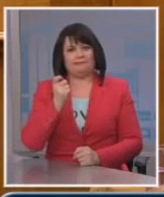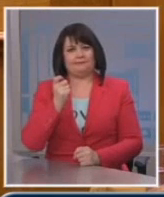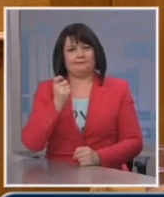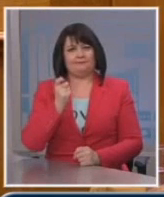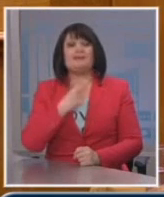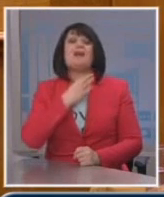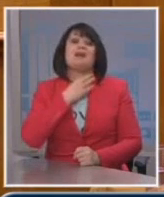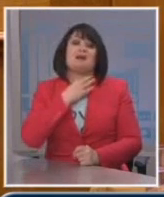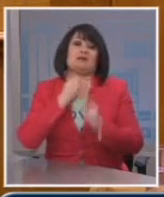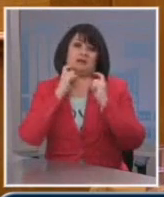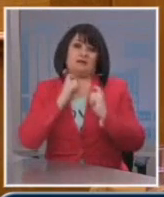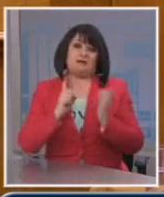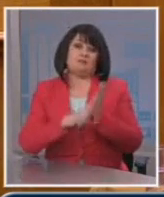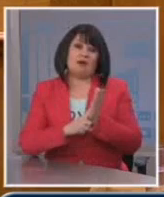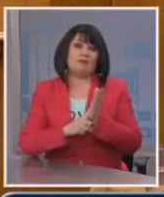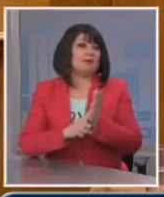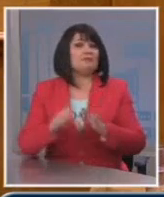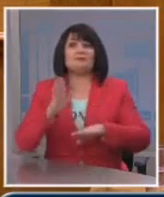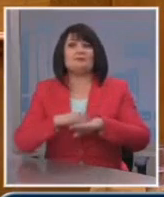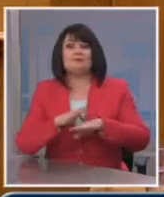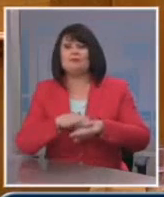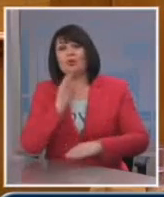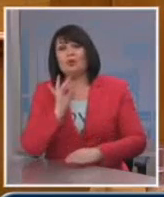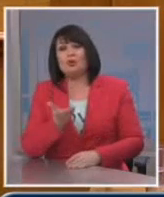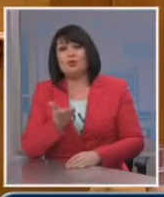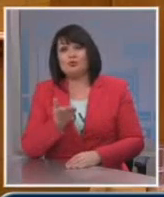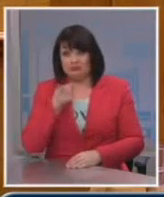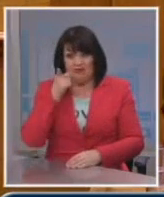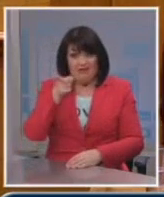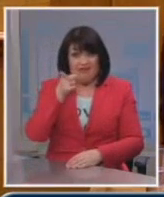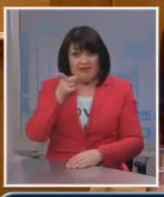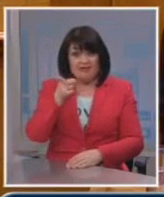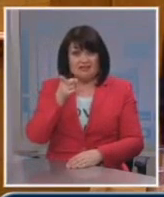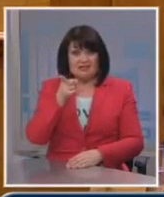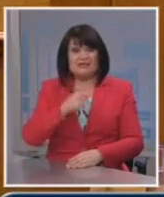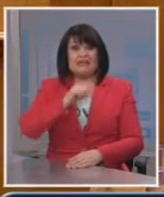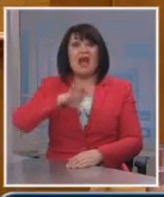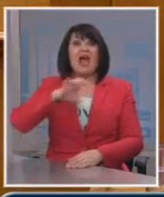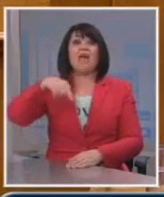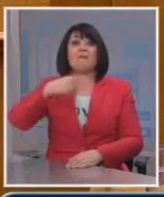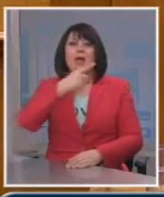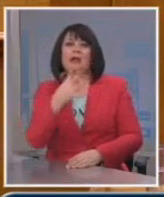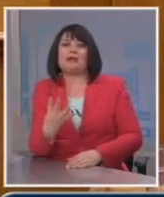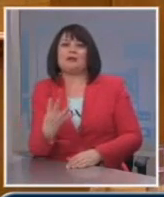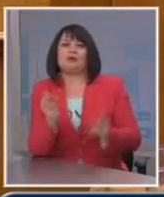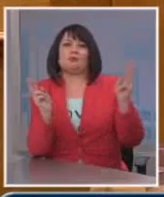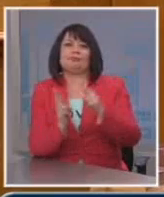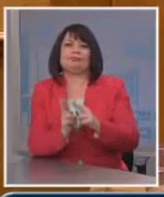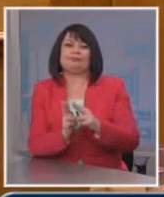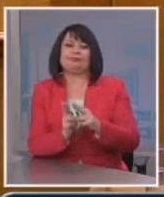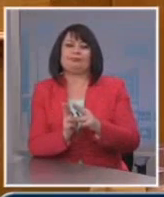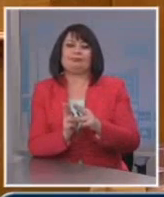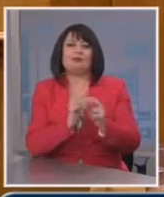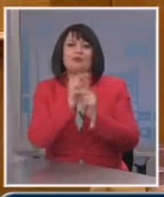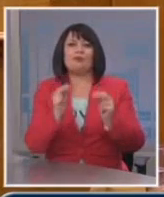είμαστε αναγκασμένοι εξαιτίας του γεγονότος ότι εσείς μειώσατε το ΑΕΠ κατά 1/4 και άρα οι δαπάνες